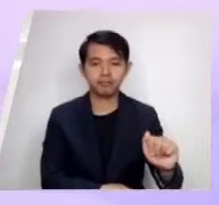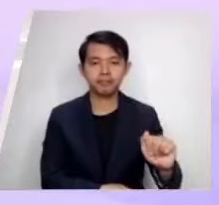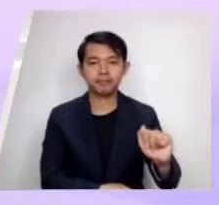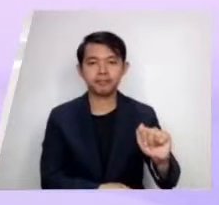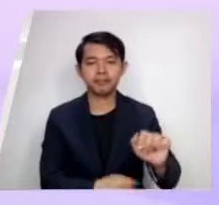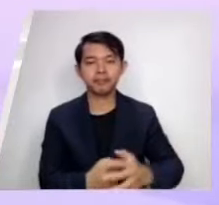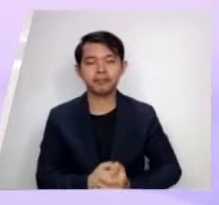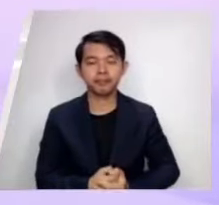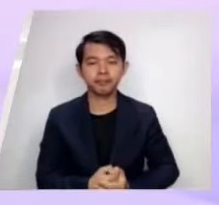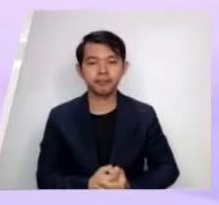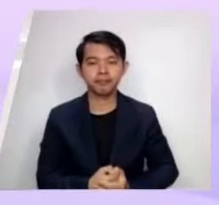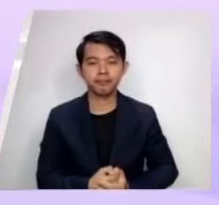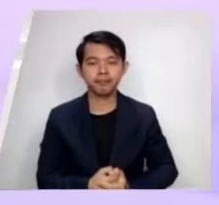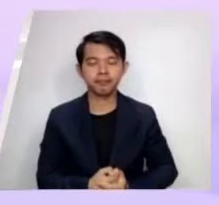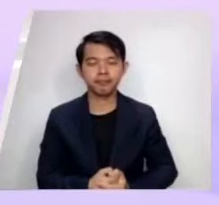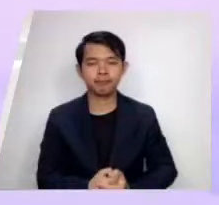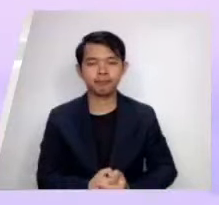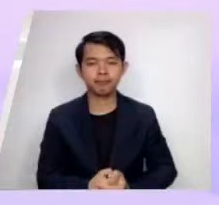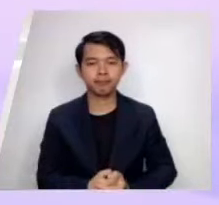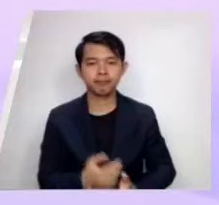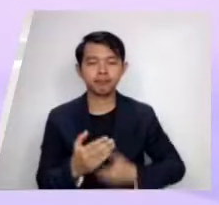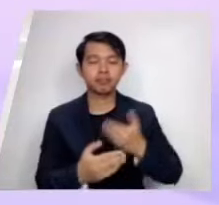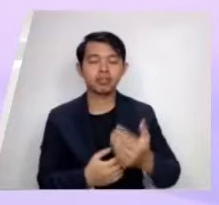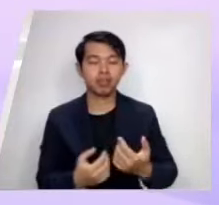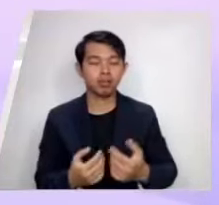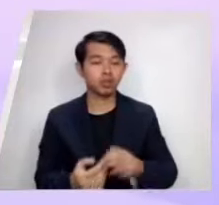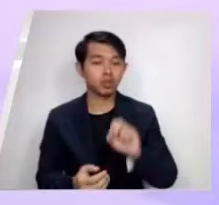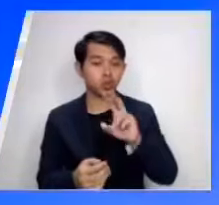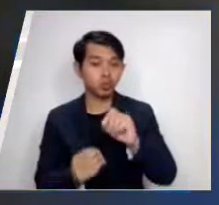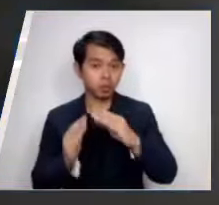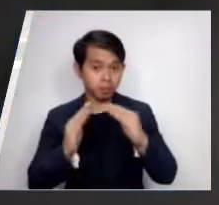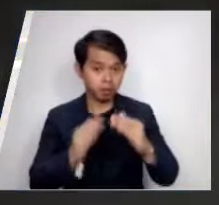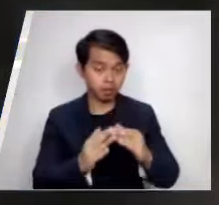17 bahay ang nasira dahil sa ipo-ipo sa Opo Misamis Oriental.